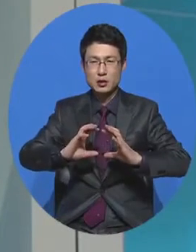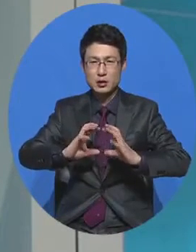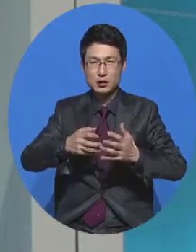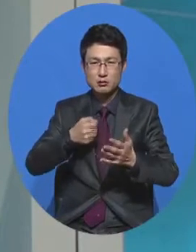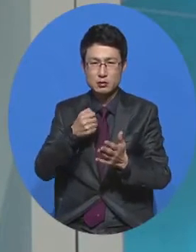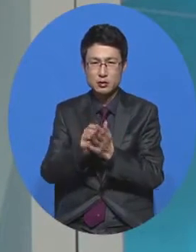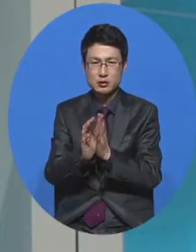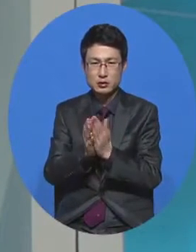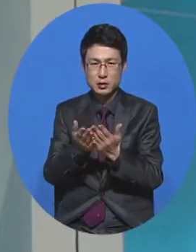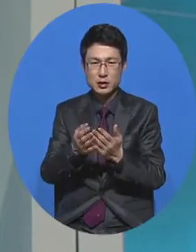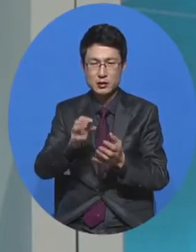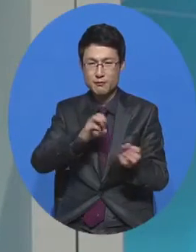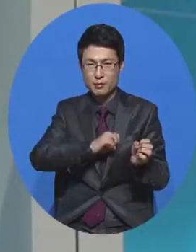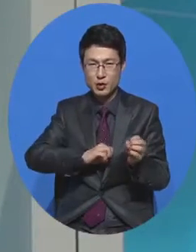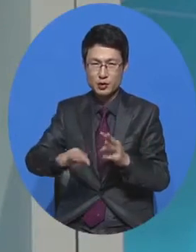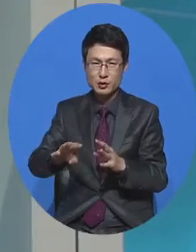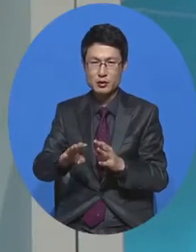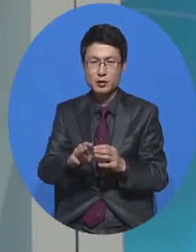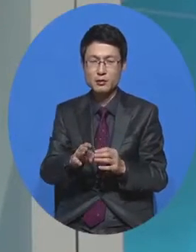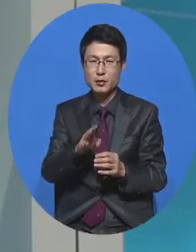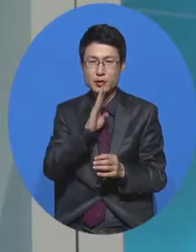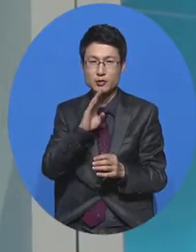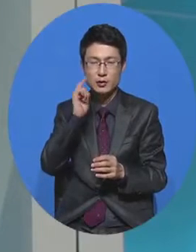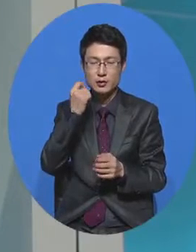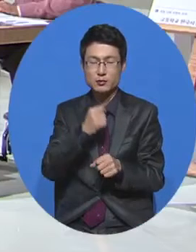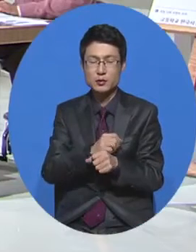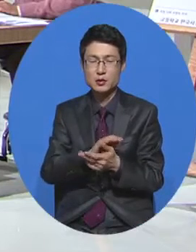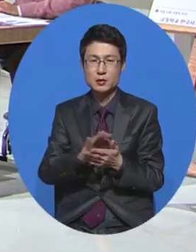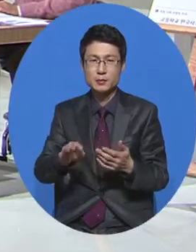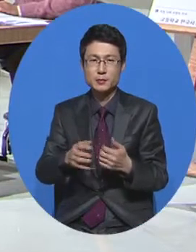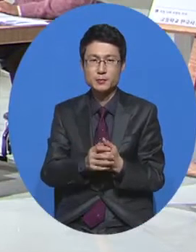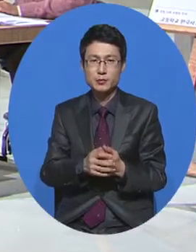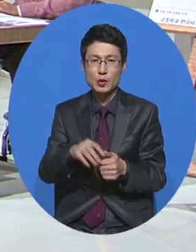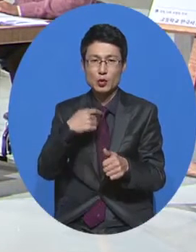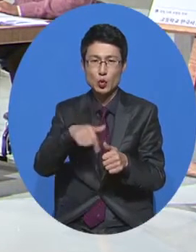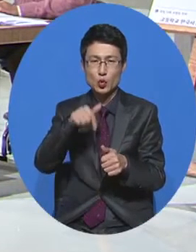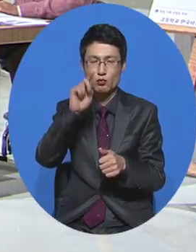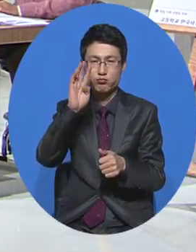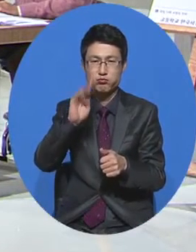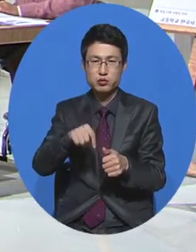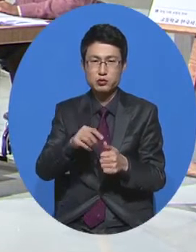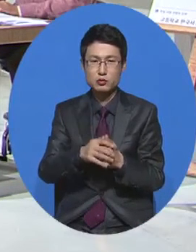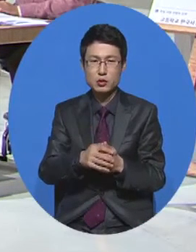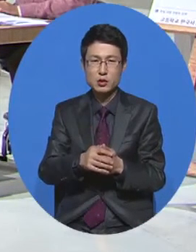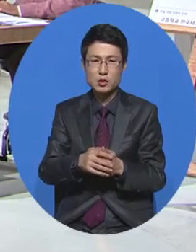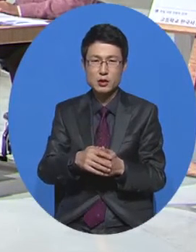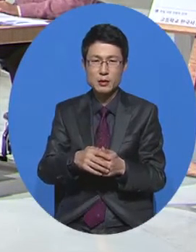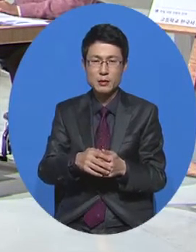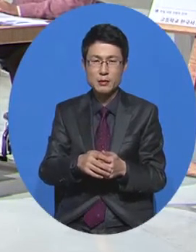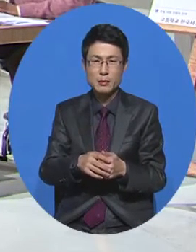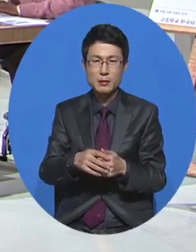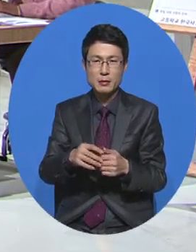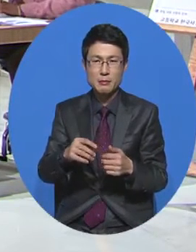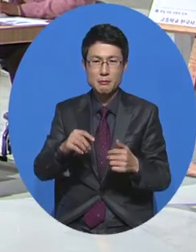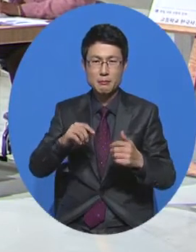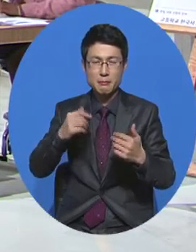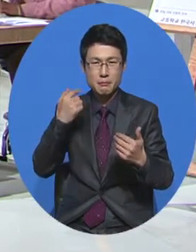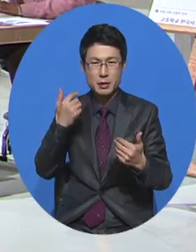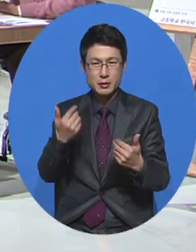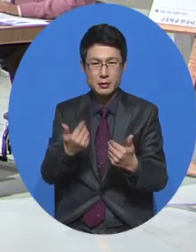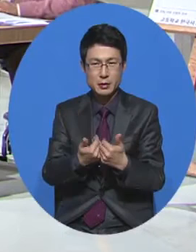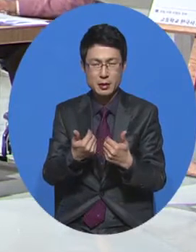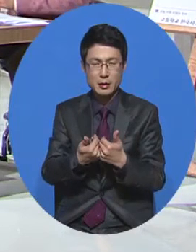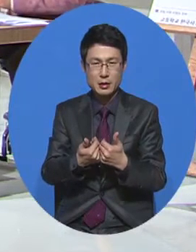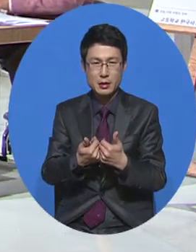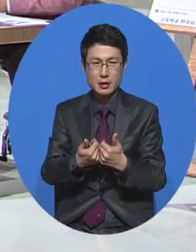하는 것 외에는 정답이 없다 이랬을 것 같습니다 그런데 교육부는 또 이 거부 방침을 밝힌 시 도교육청에 대해서